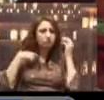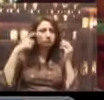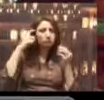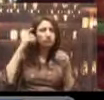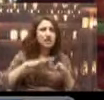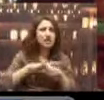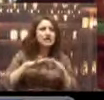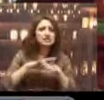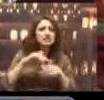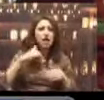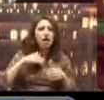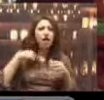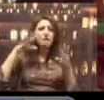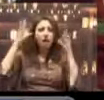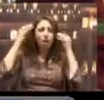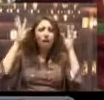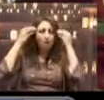اللي انا عايزه،